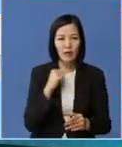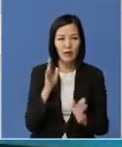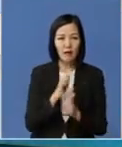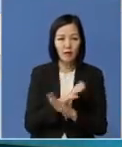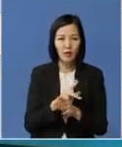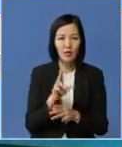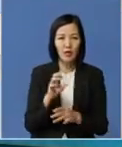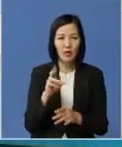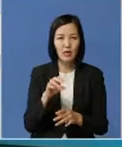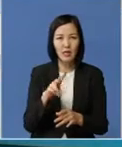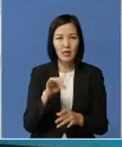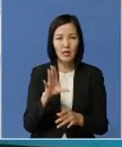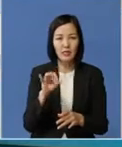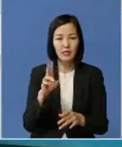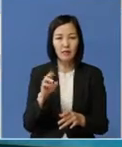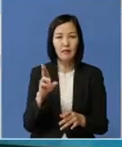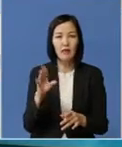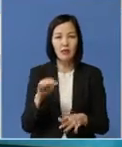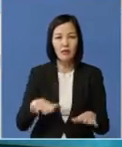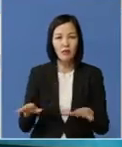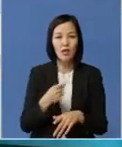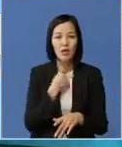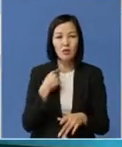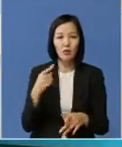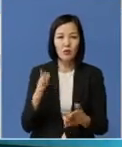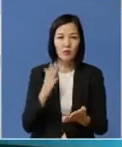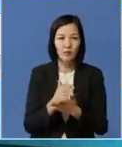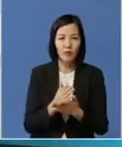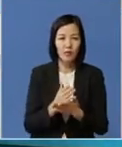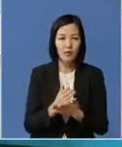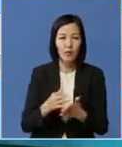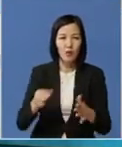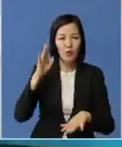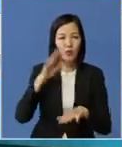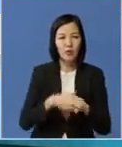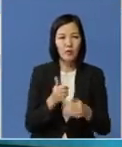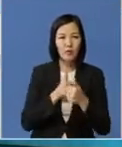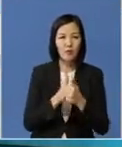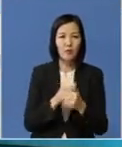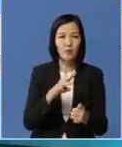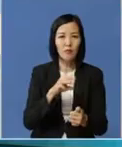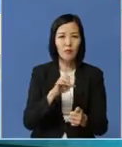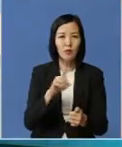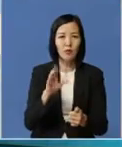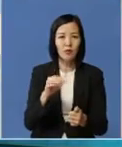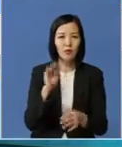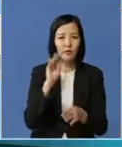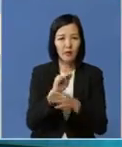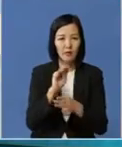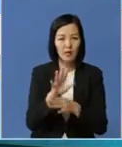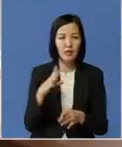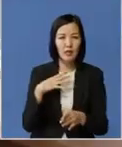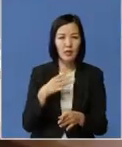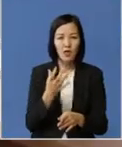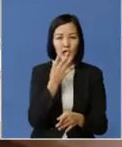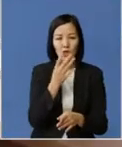Қапшағай, Кеген, Іле, Сарқан, Қаратал ауданы мен Талдықорғанда байқалады. Мұны облыс әкімінің орынбасары Бағдат Манзоров сынға алды.